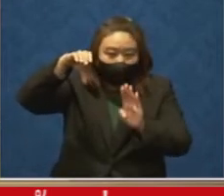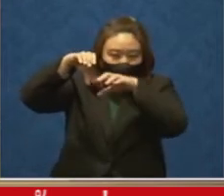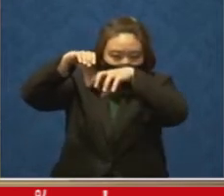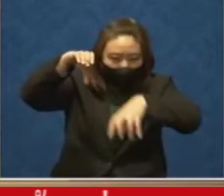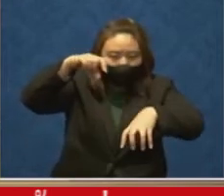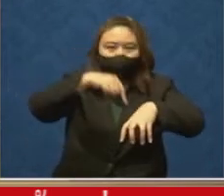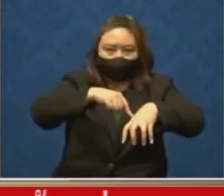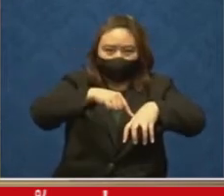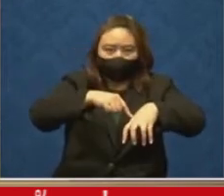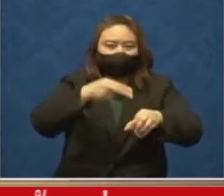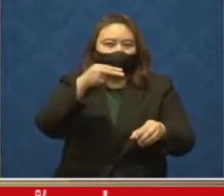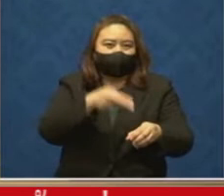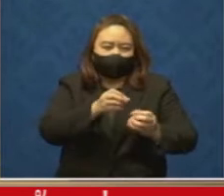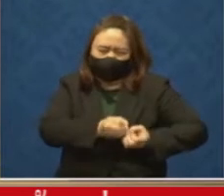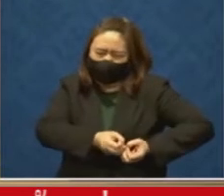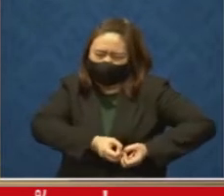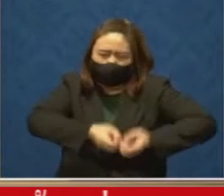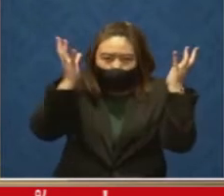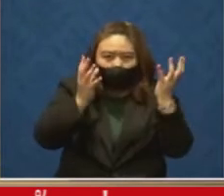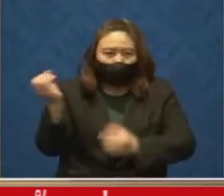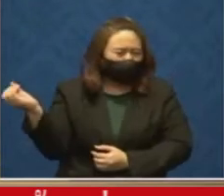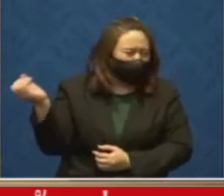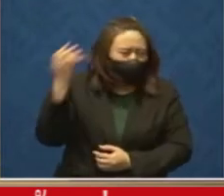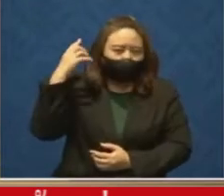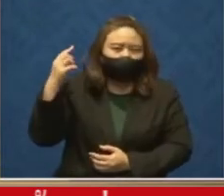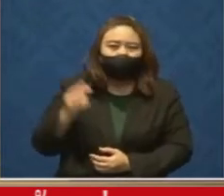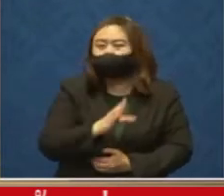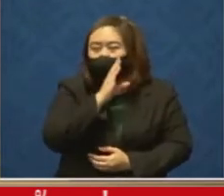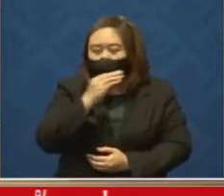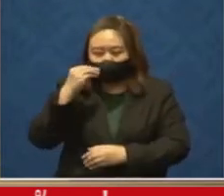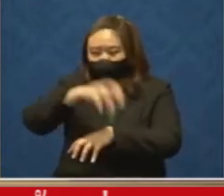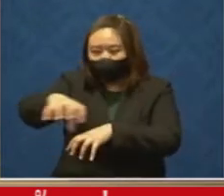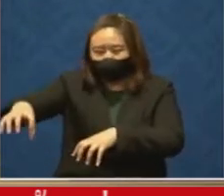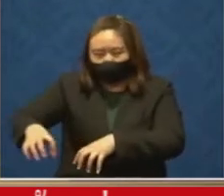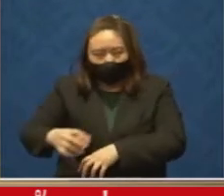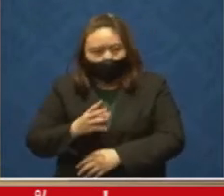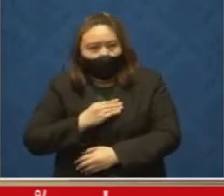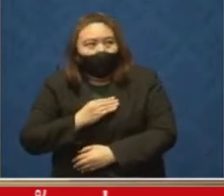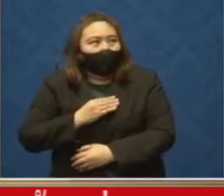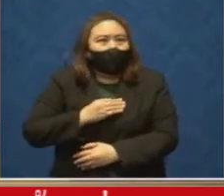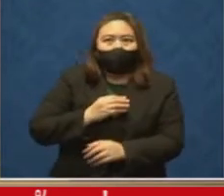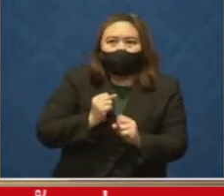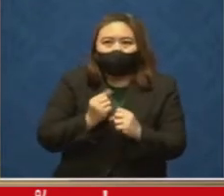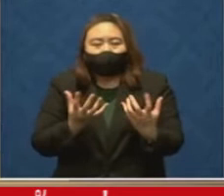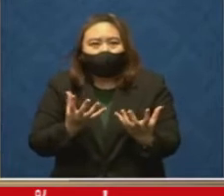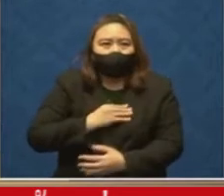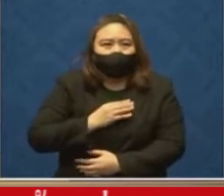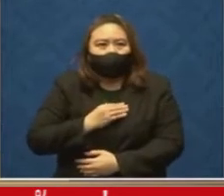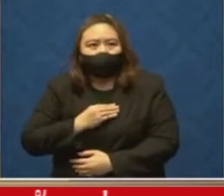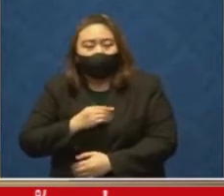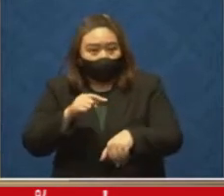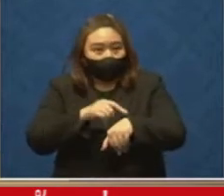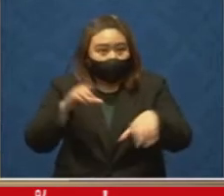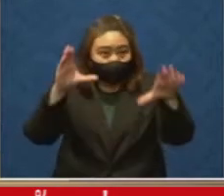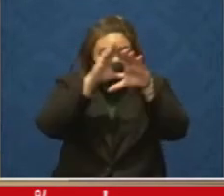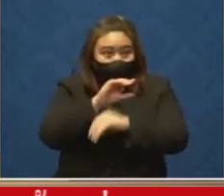น้มเี่กระเบิดขึ้นดังไกลหลายกิโดที่เดยวนะครัชอบบานที่นั่นไ ถ้เปนเราก็หวาดภวาที่เดวนะครัไม่รู้วาจะทำอยาง